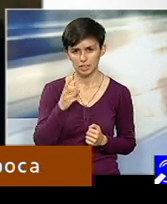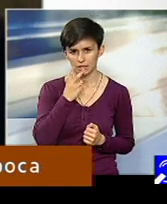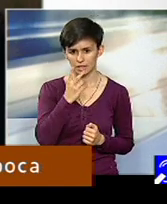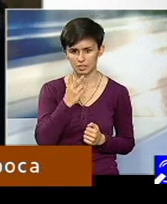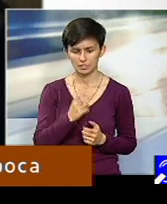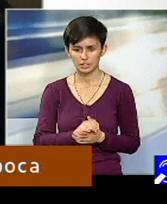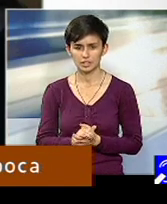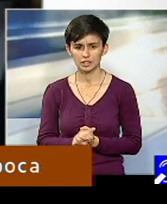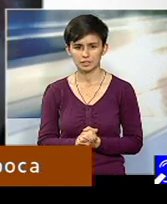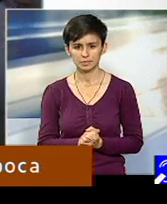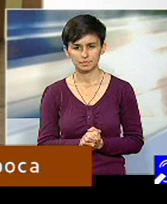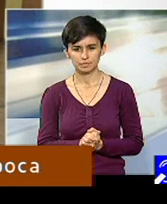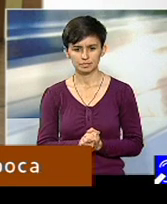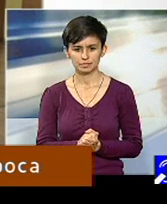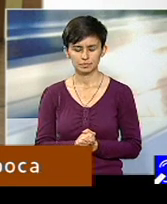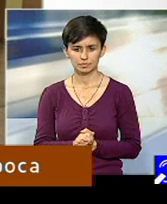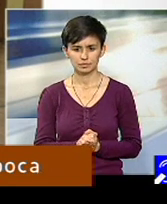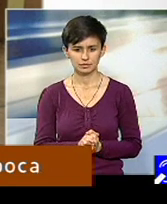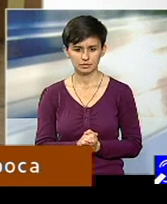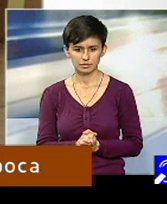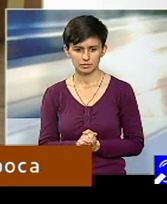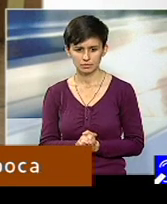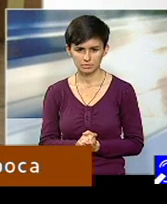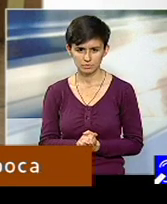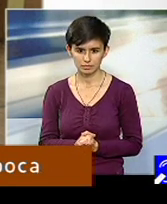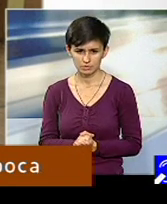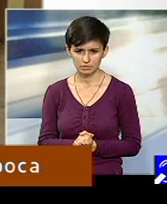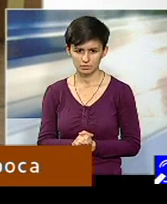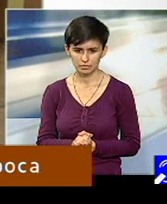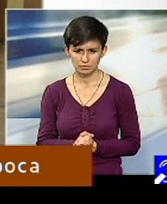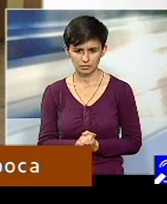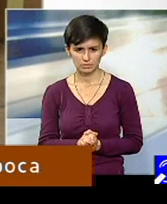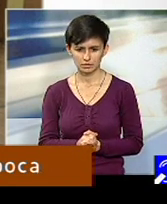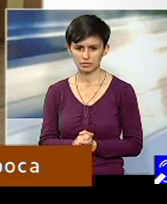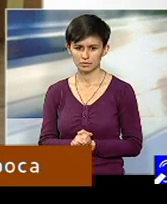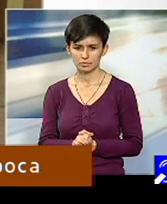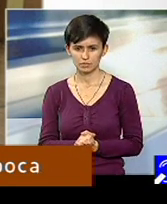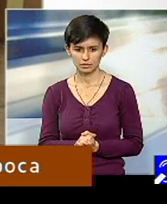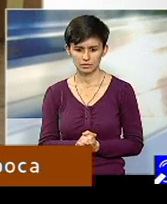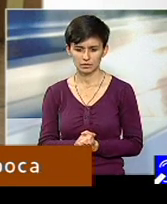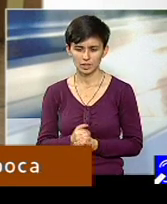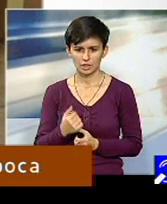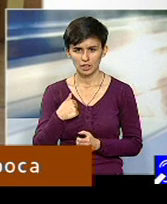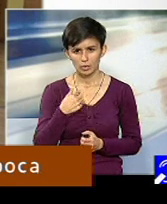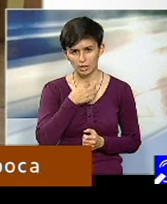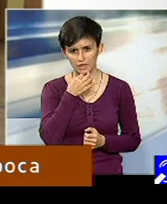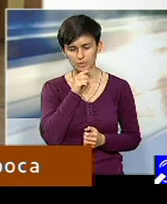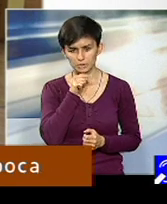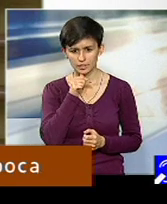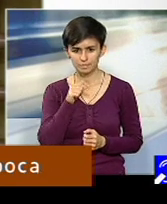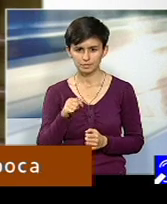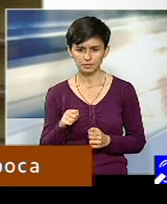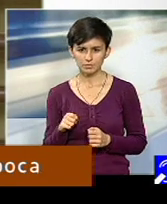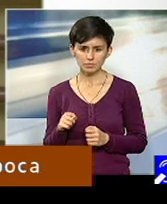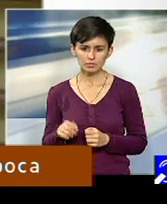Are o pereche de ochi valis pe margine. Da, exact. Și atunci le dau indicații. Cine unde își lasă piciorul, unde își lasă mâna. Dar și aia în